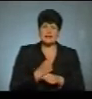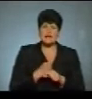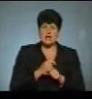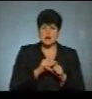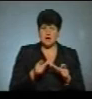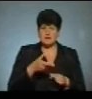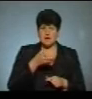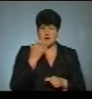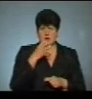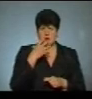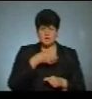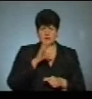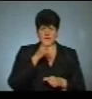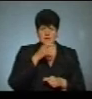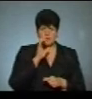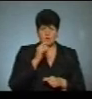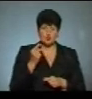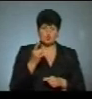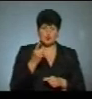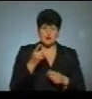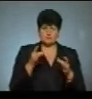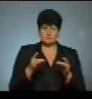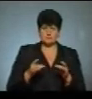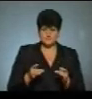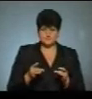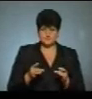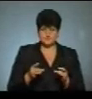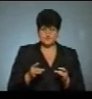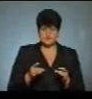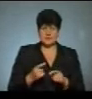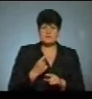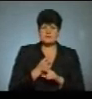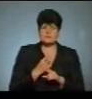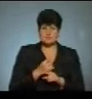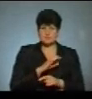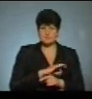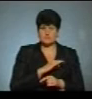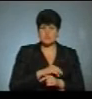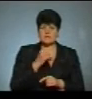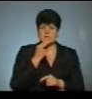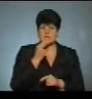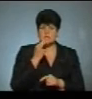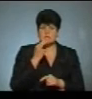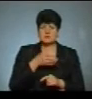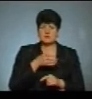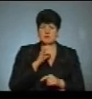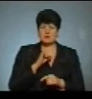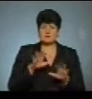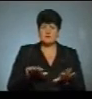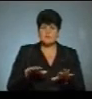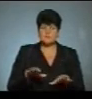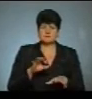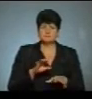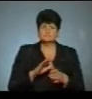та гарячими напоями в одноразовому пакуванні, із забороною вживання їжі та напоїв на місці за